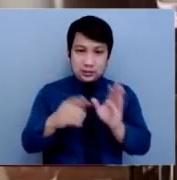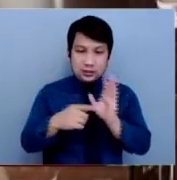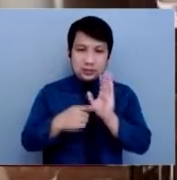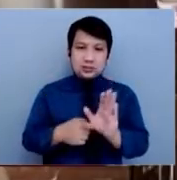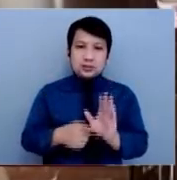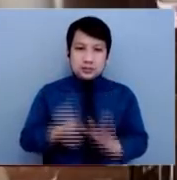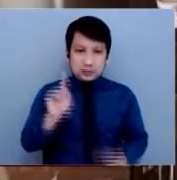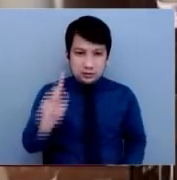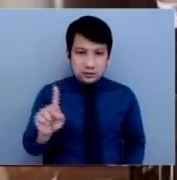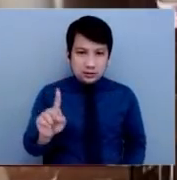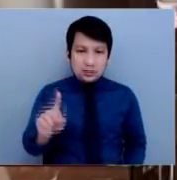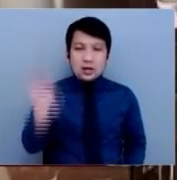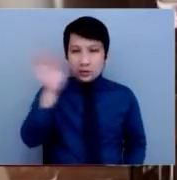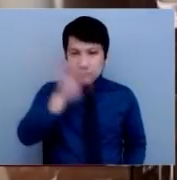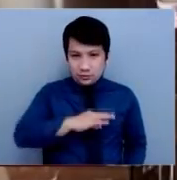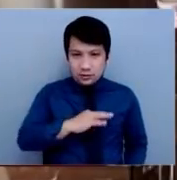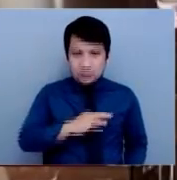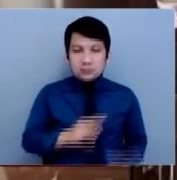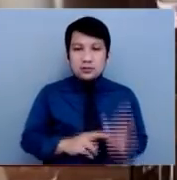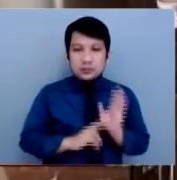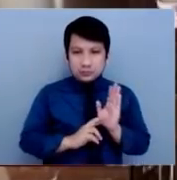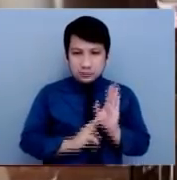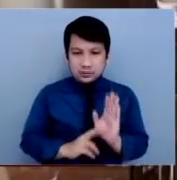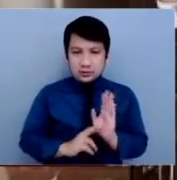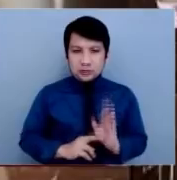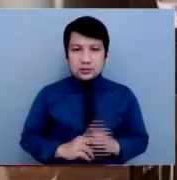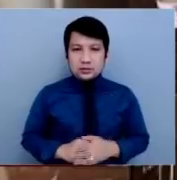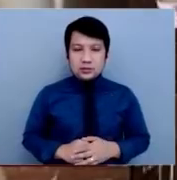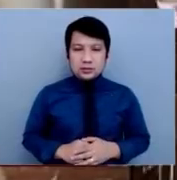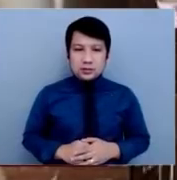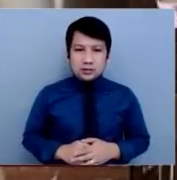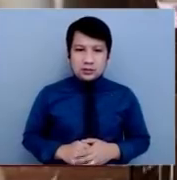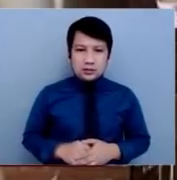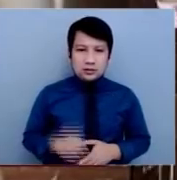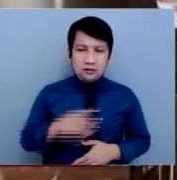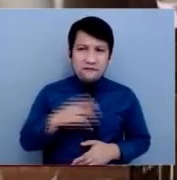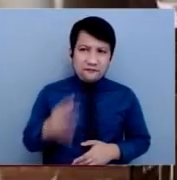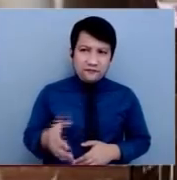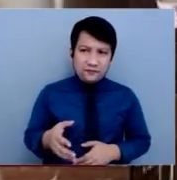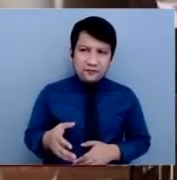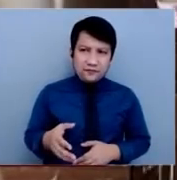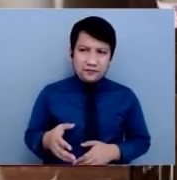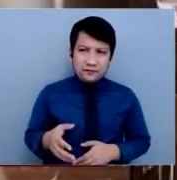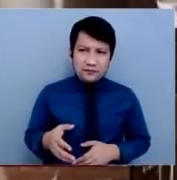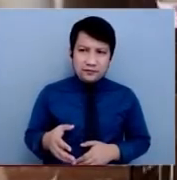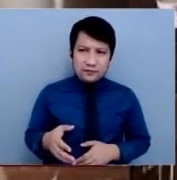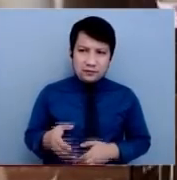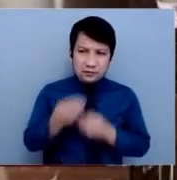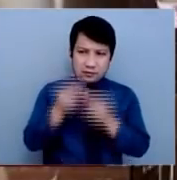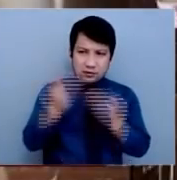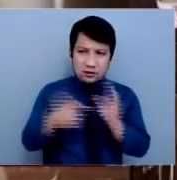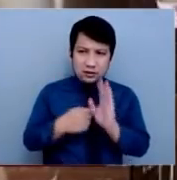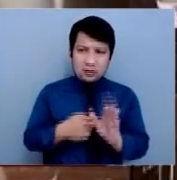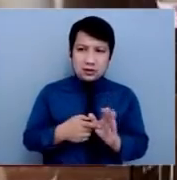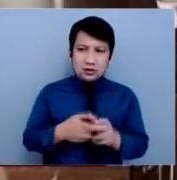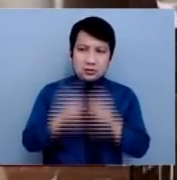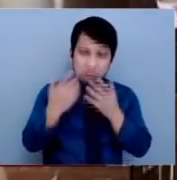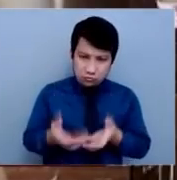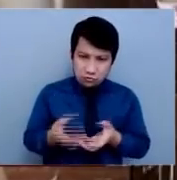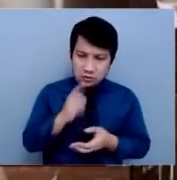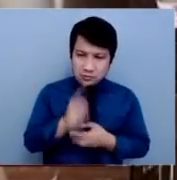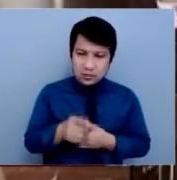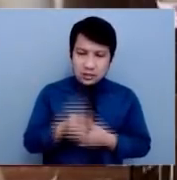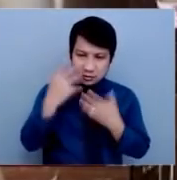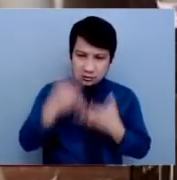no? False representation. So, material na false representation. So, talagang mabigat yung naging desisyon